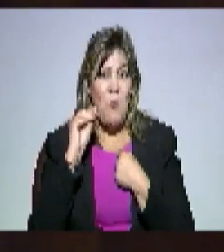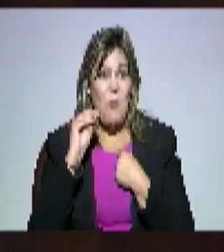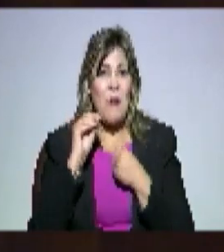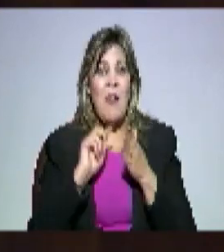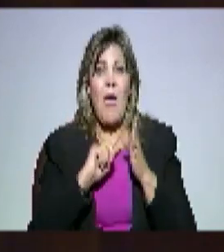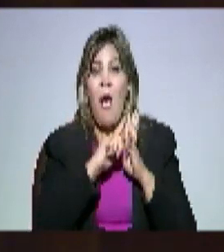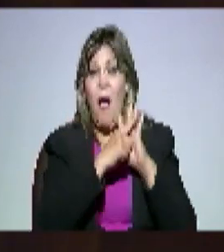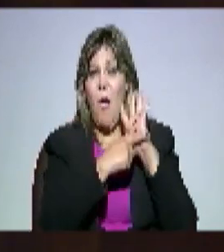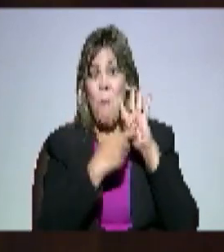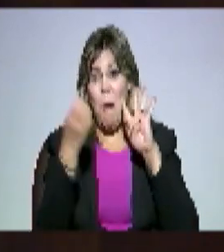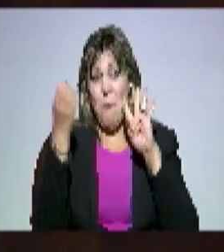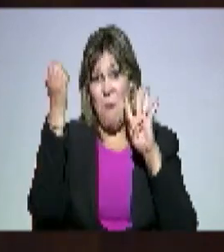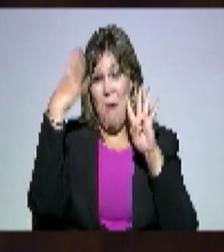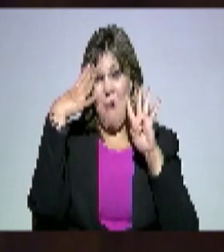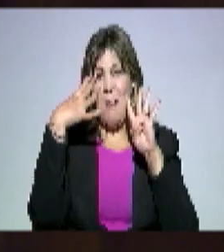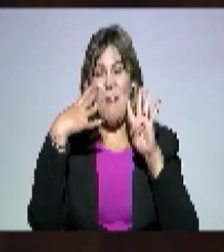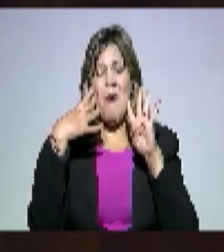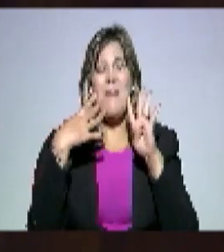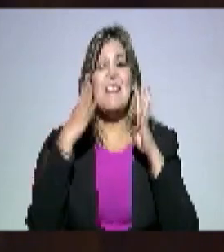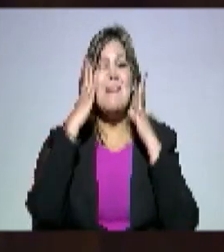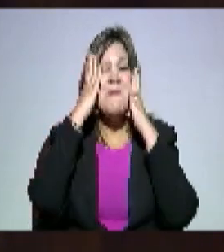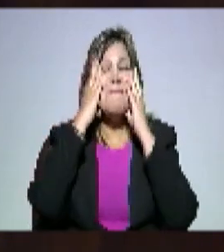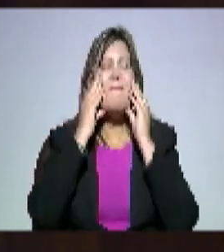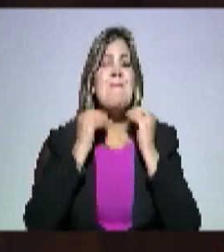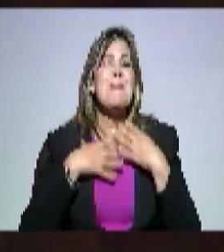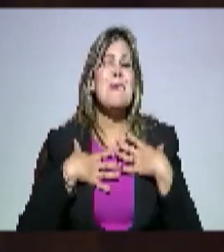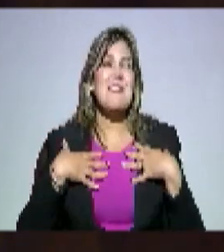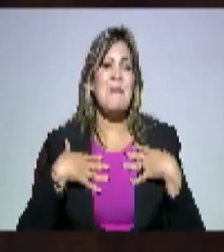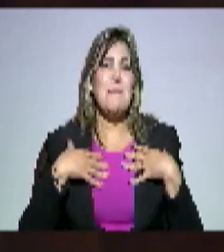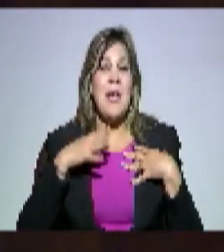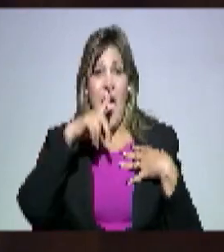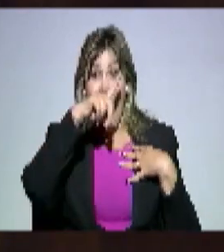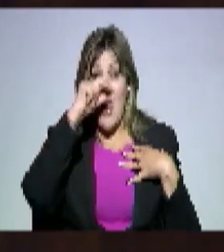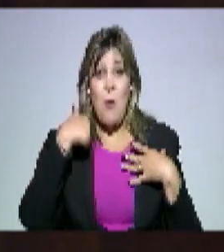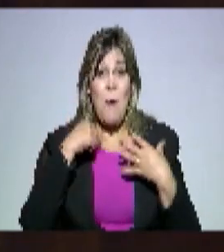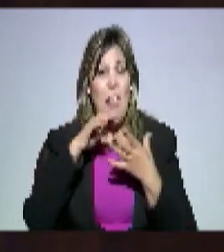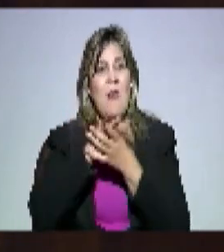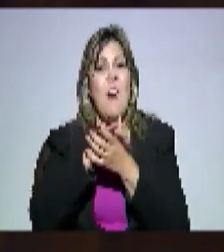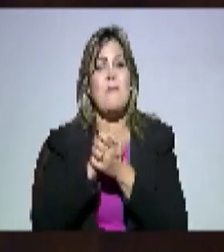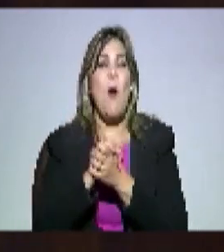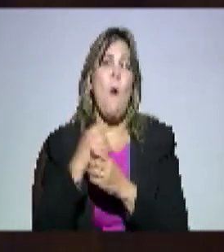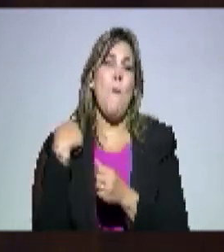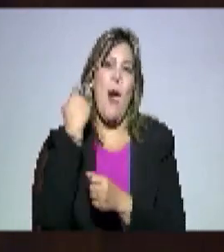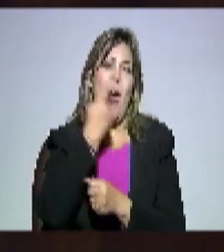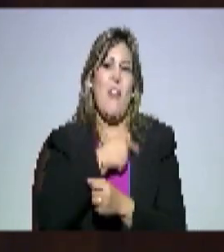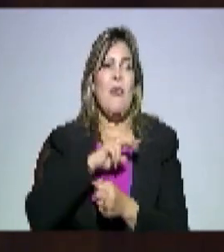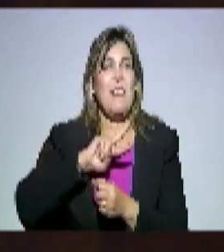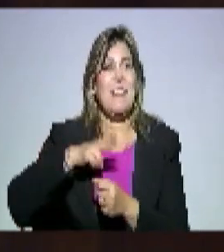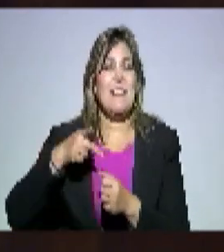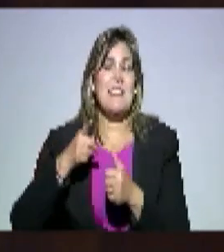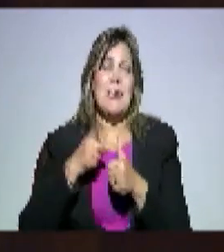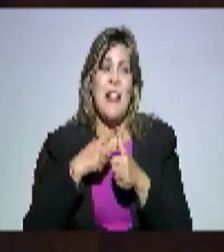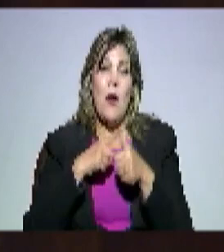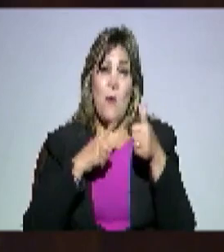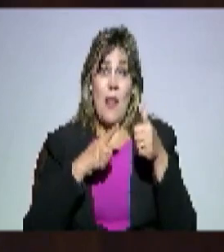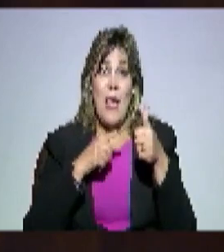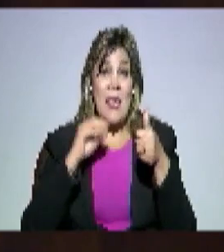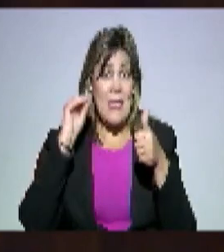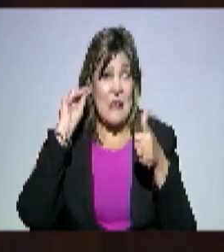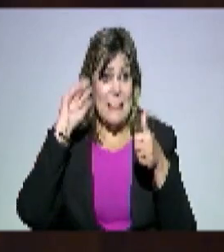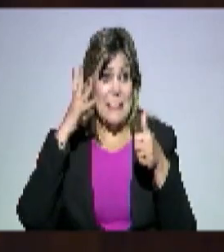اربع بركات نتمتع بيه لو بقينا اصدقاء مع الق الديسين البركه الاولى